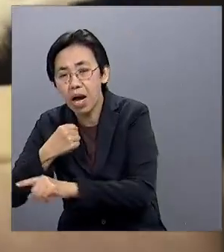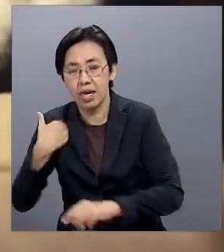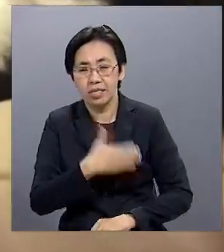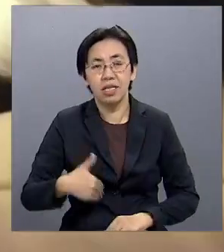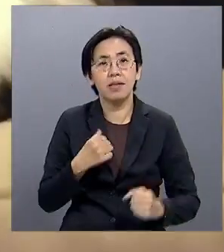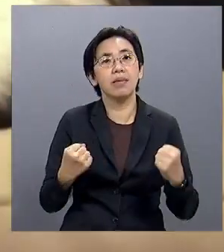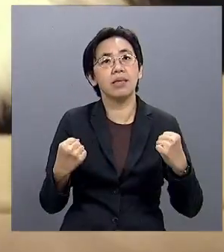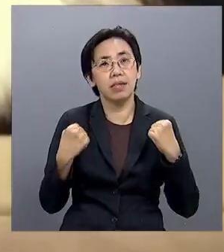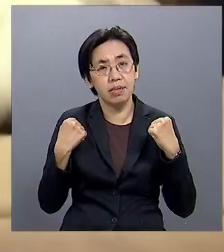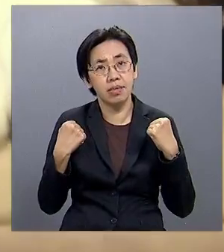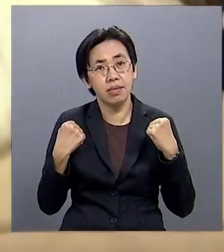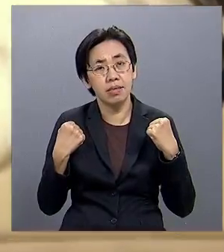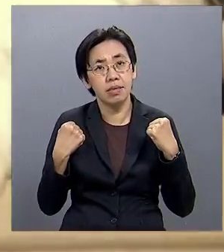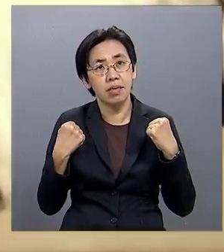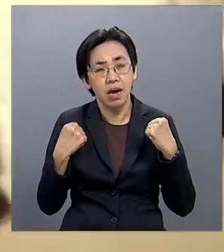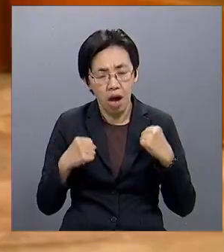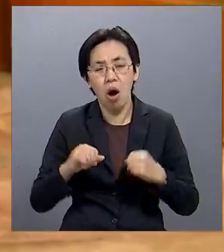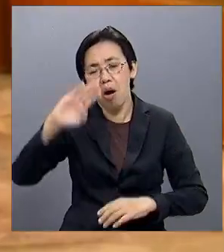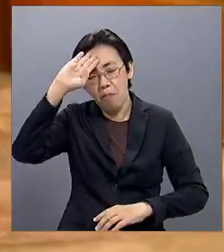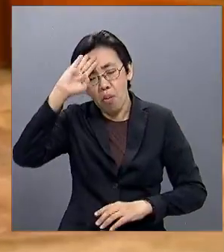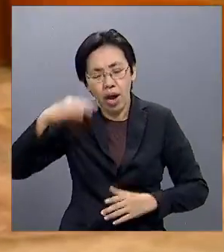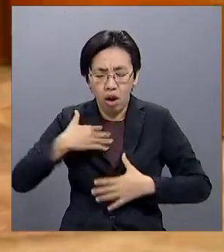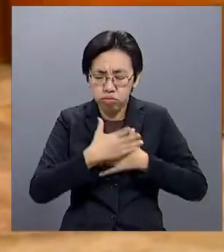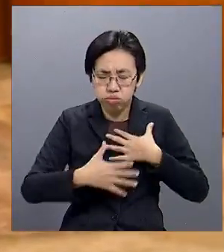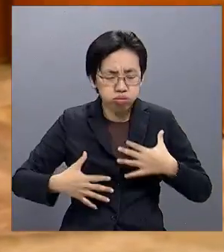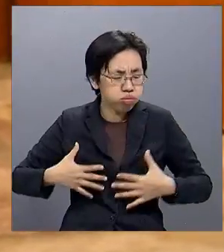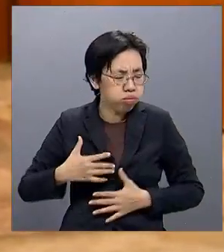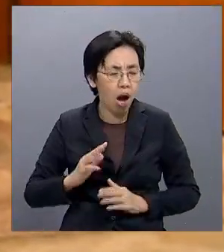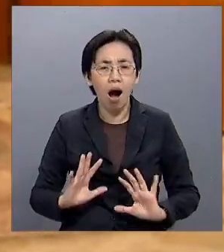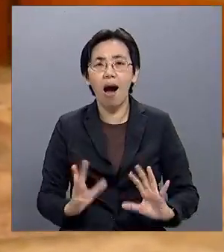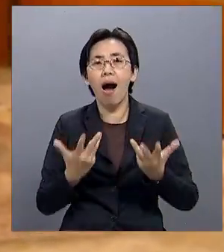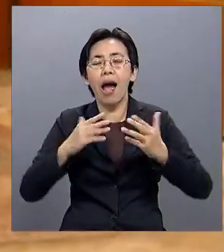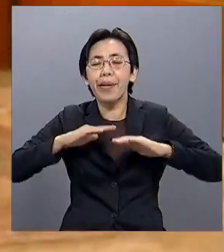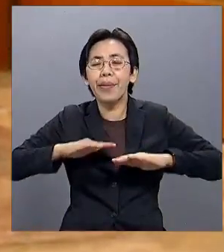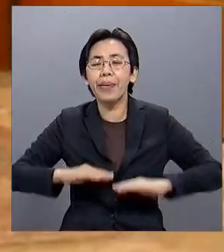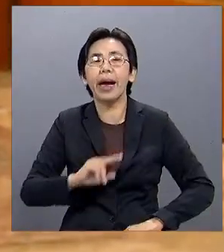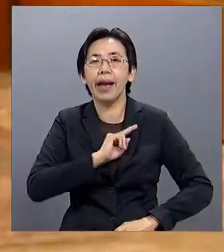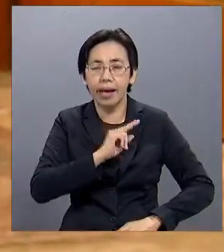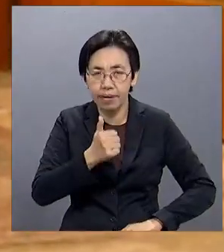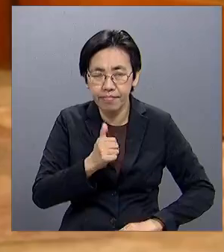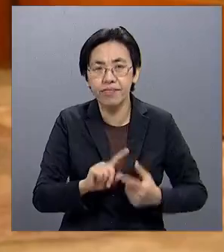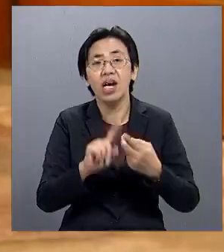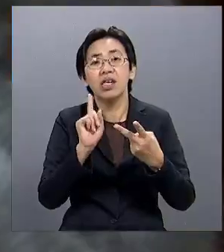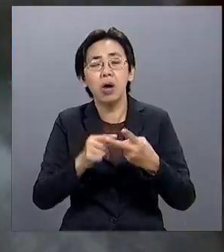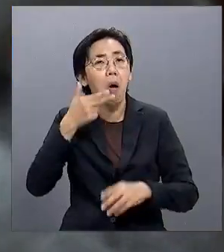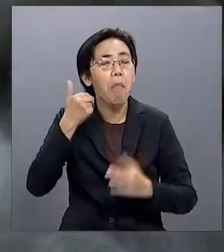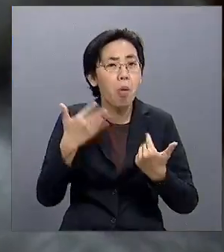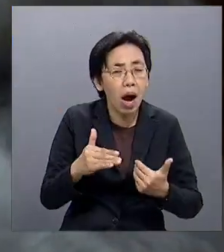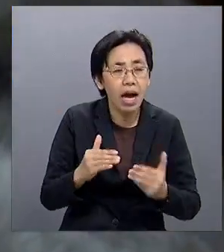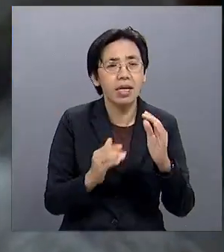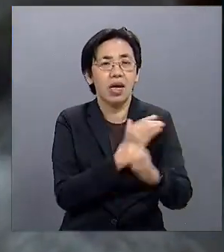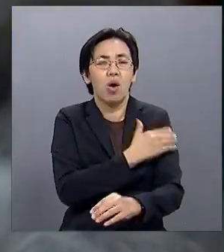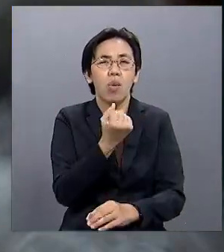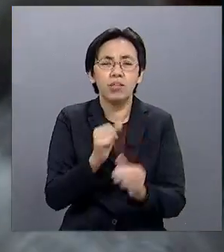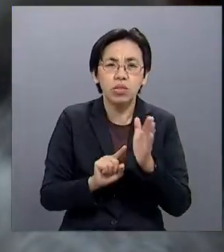โอกาสที่จะหายเองก็มีแต่ว่าถ้าเขามีโรคประจำตัวอย่างเช่นเบาหวานความดันหัวใจโรคกระ